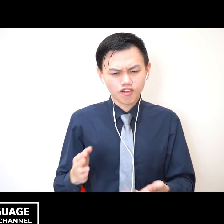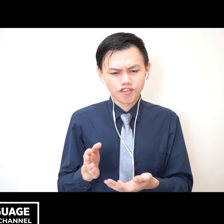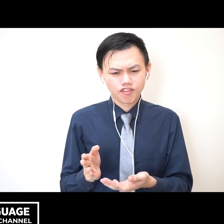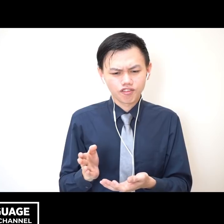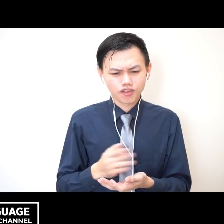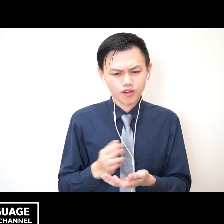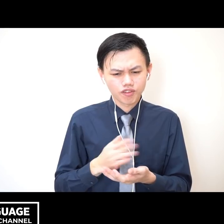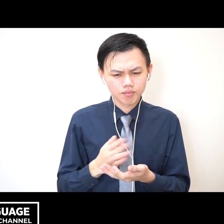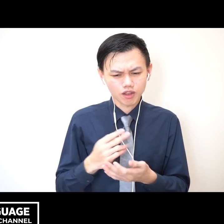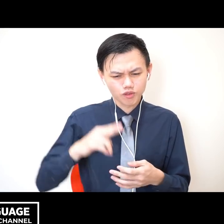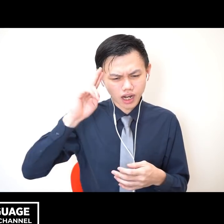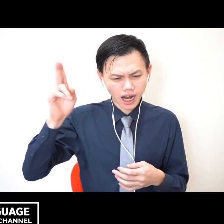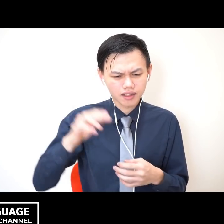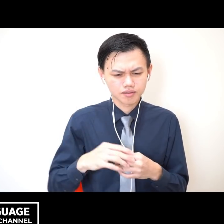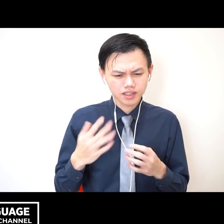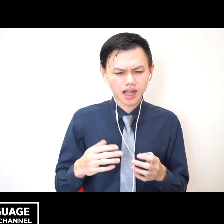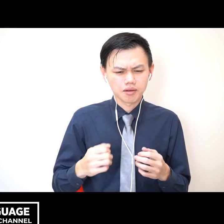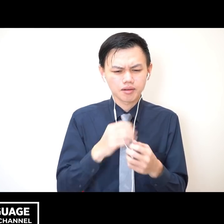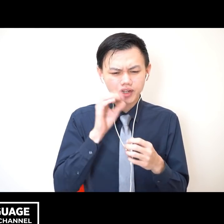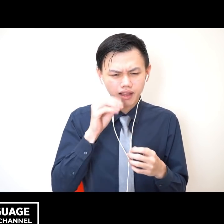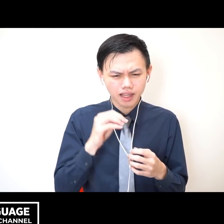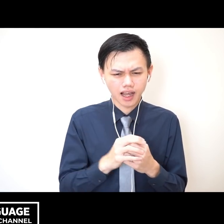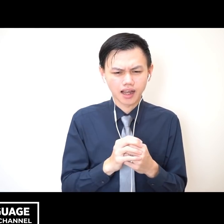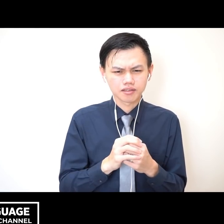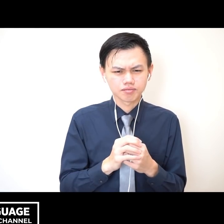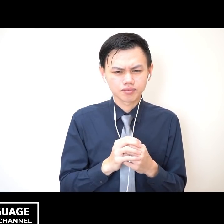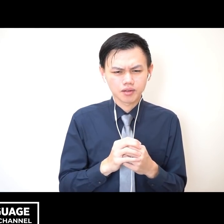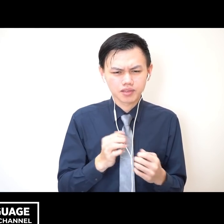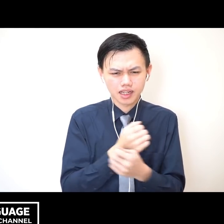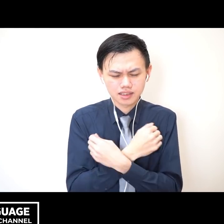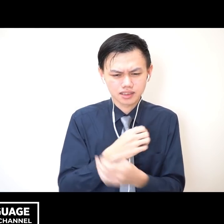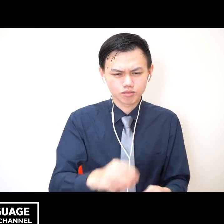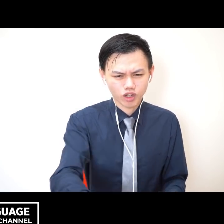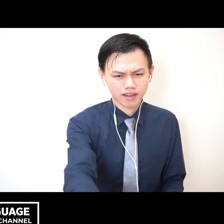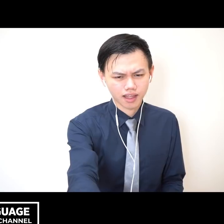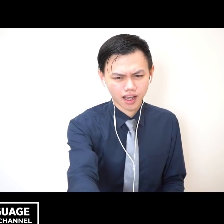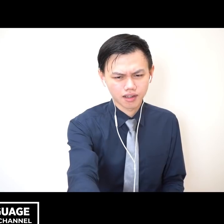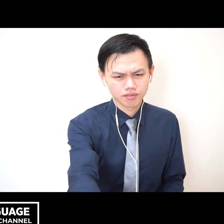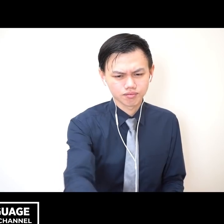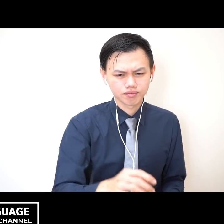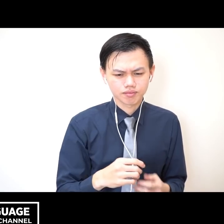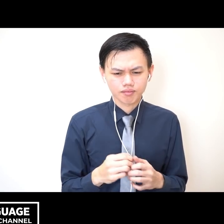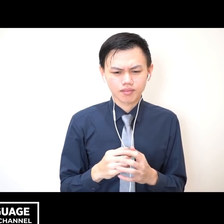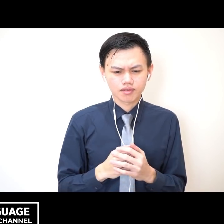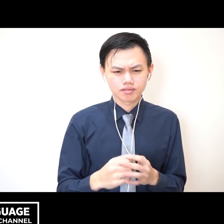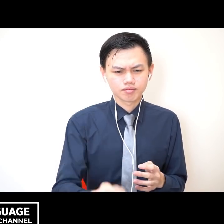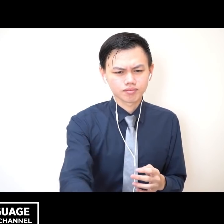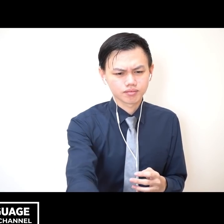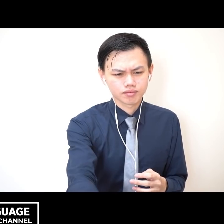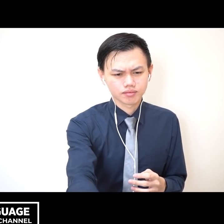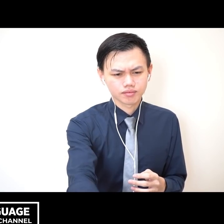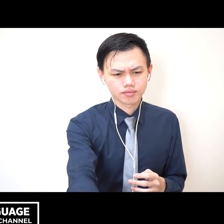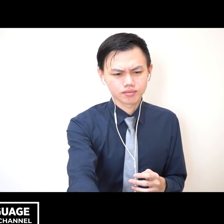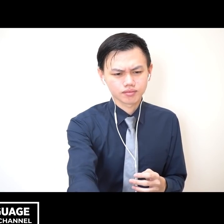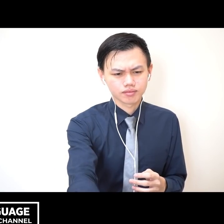kita memperingati Paskah, pengorbanan Yesus di kayu salib untuk menebus dosa manusia, saya diingatkan